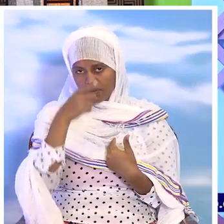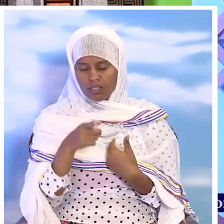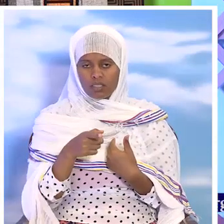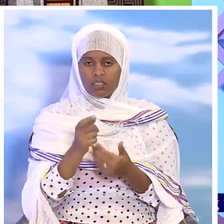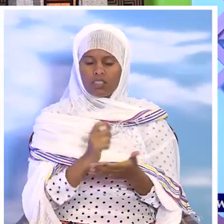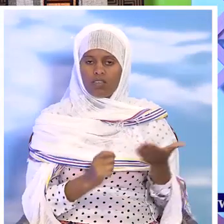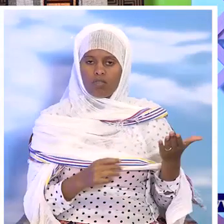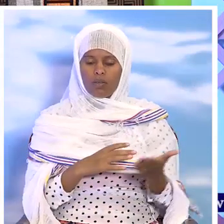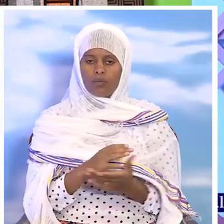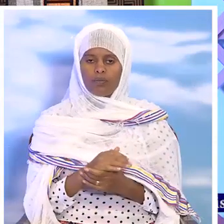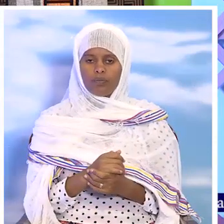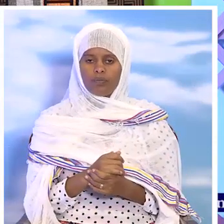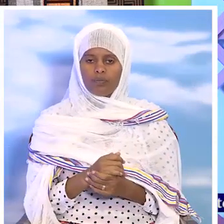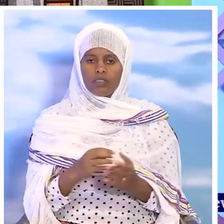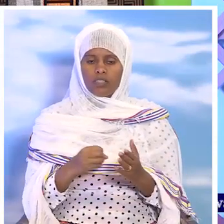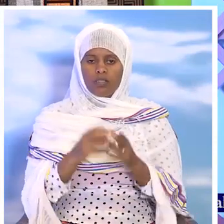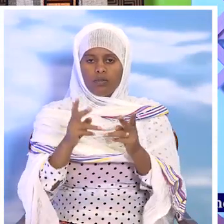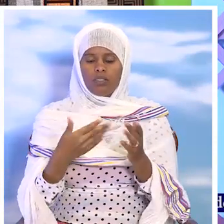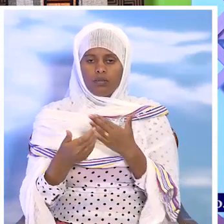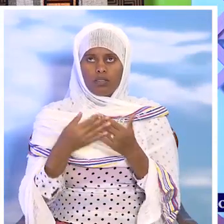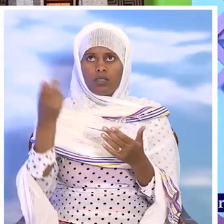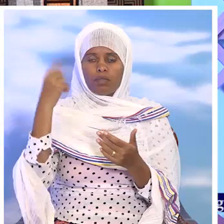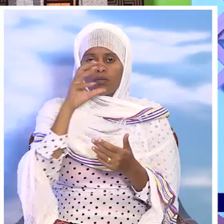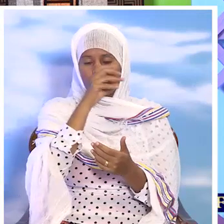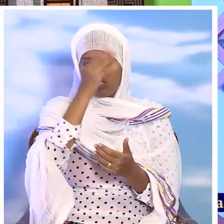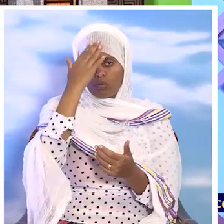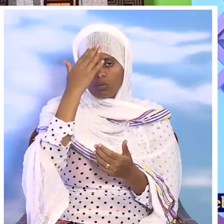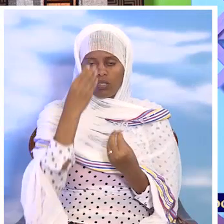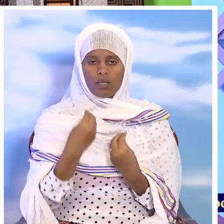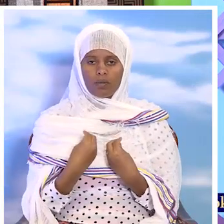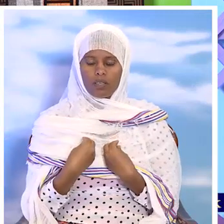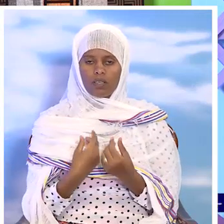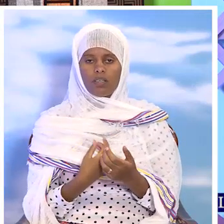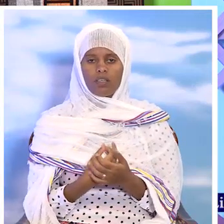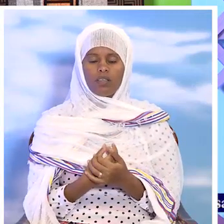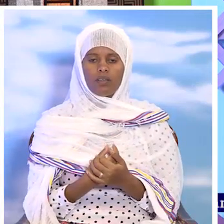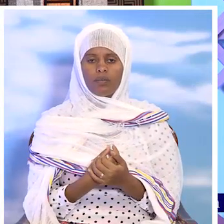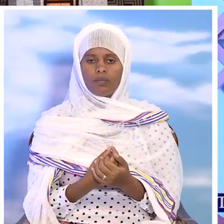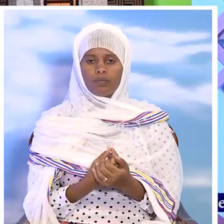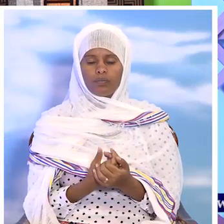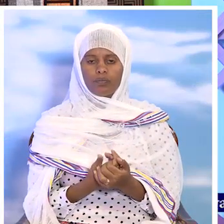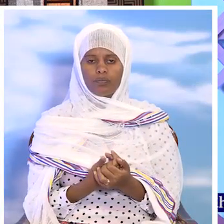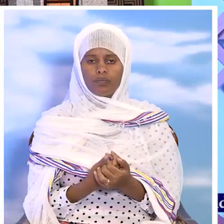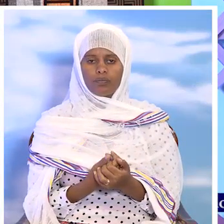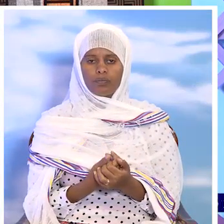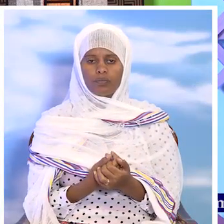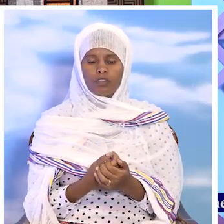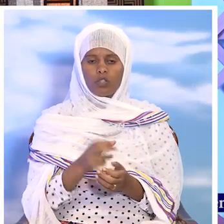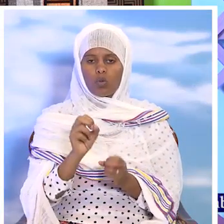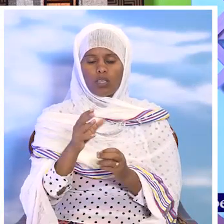ተፃሓፈ እዩ ማለት እዩ። ስለዚ ነዚ ክንገብር እግዚኣብሔር ኣምላኽ ምስጢሩን ጥበቡን ምስ በዓሉን ሓይሉን ክእለቱን ይግለፀልና። እዚ ወንጀልና